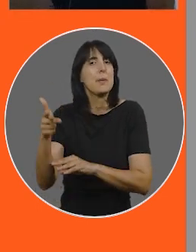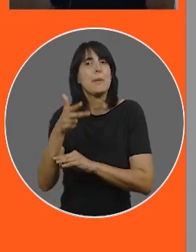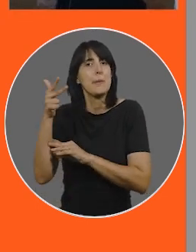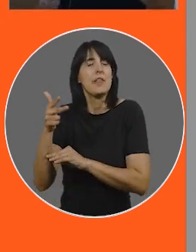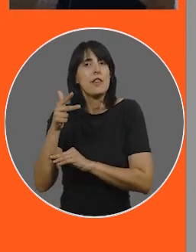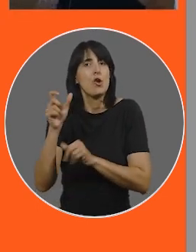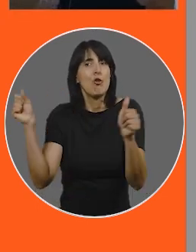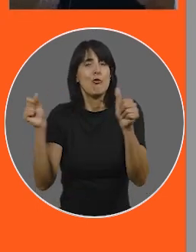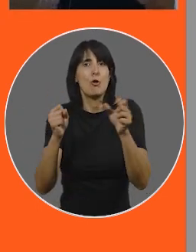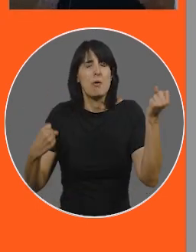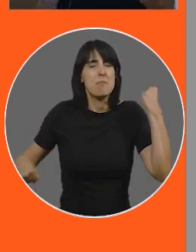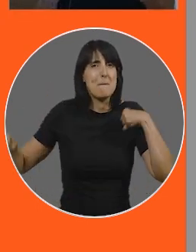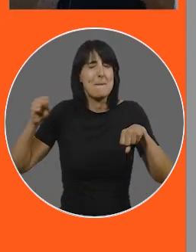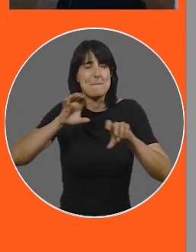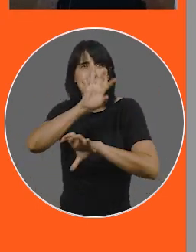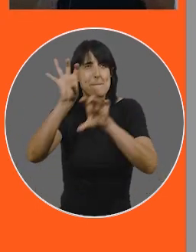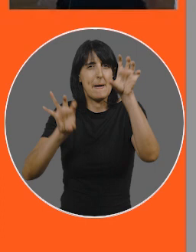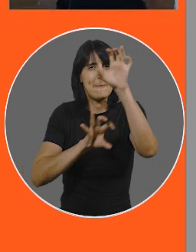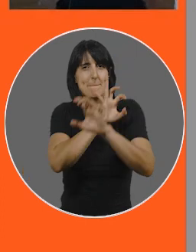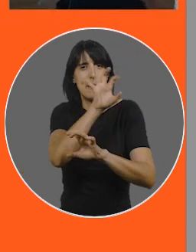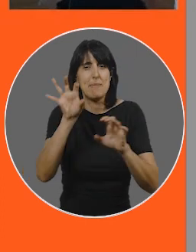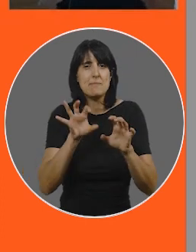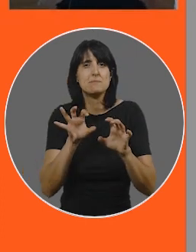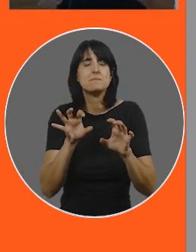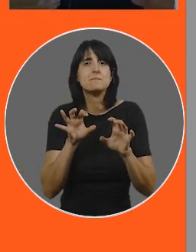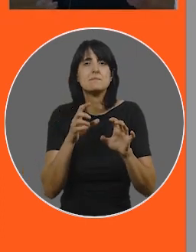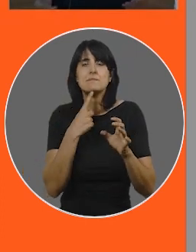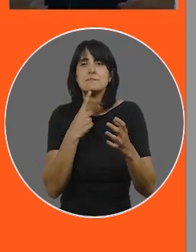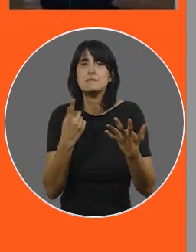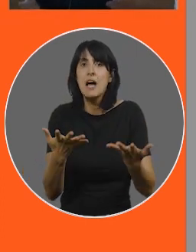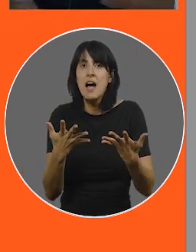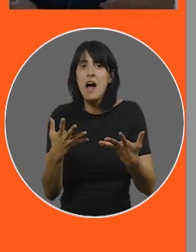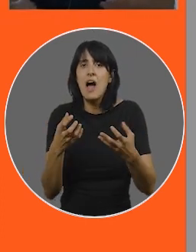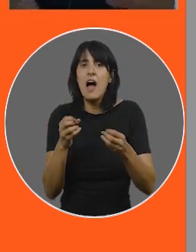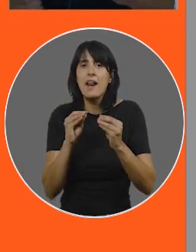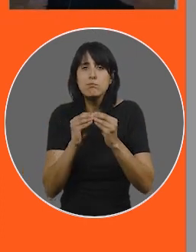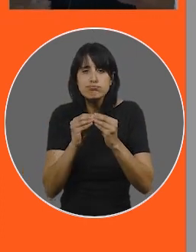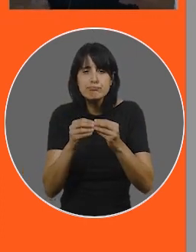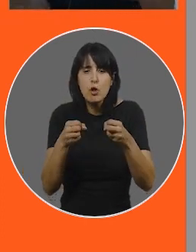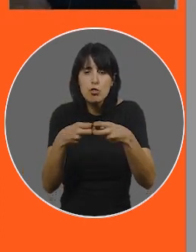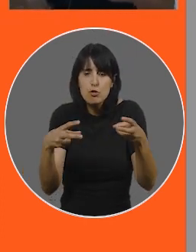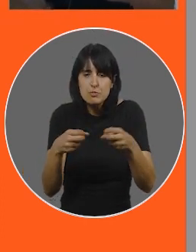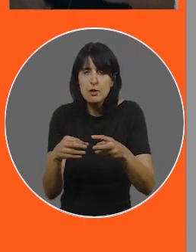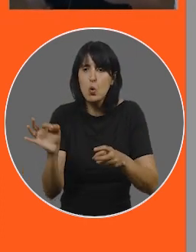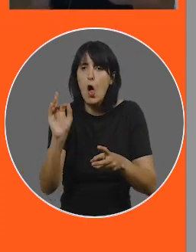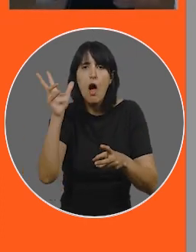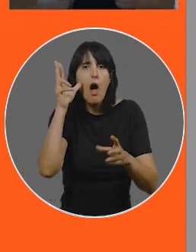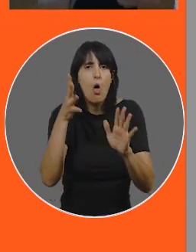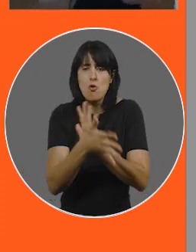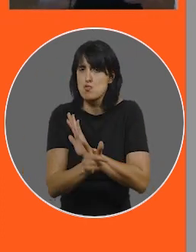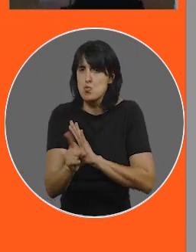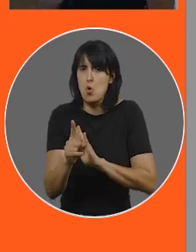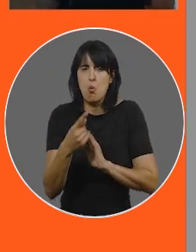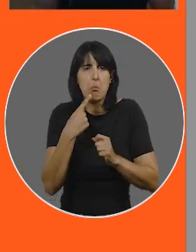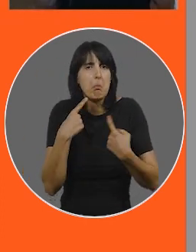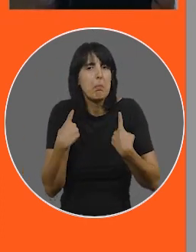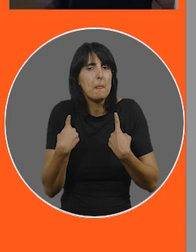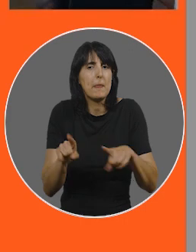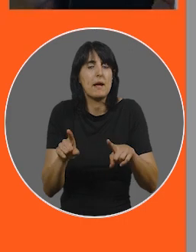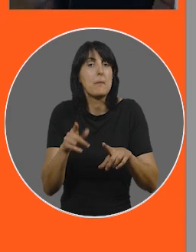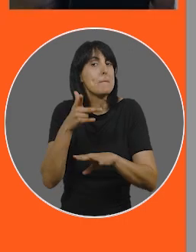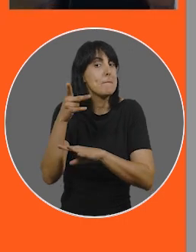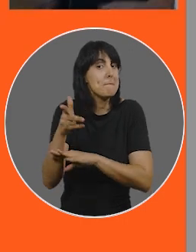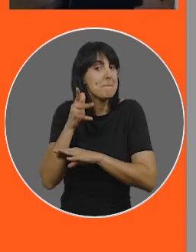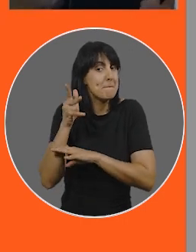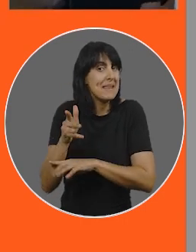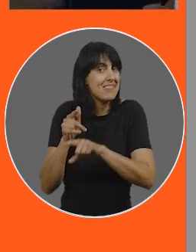de manera molt dinàmica els hi vam dir, ara no els hi vam dir heu de fer subtítols, heu de fer audiodescripció, els vam dir, ostres,